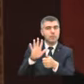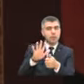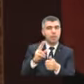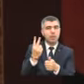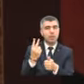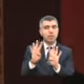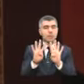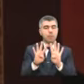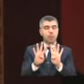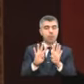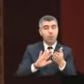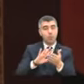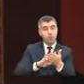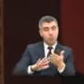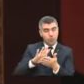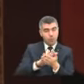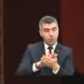مهني صحي موزعة ما بين